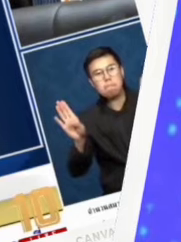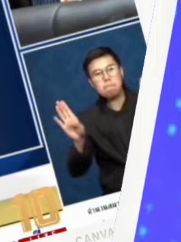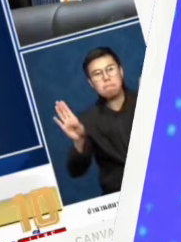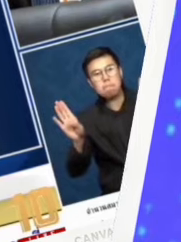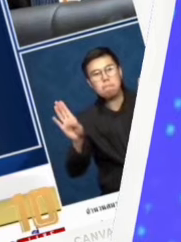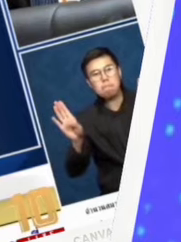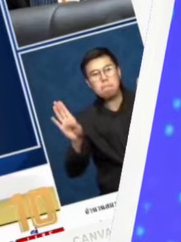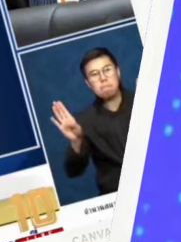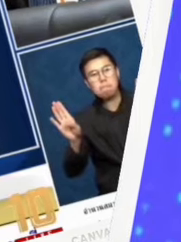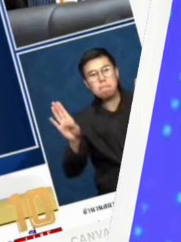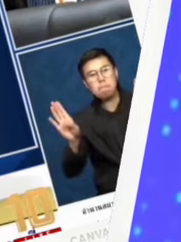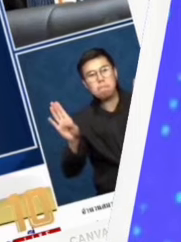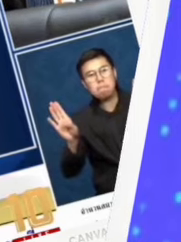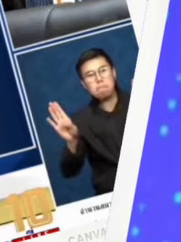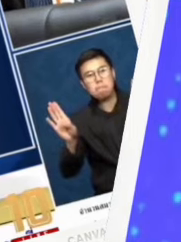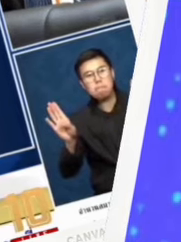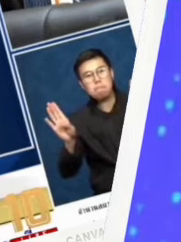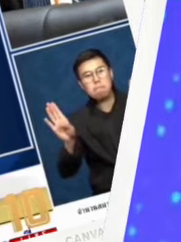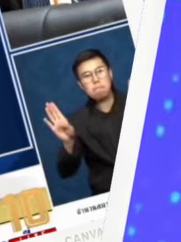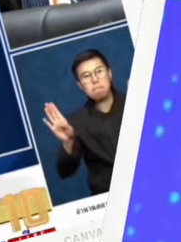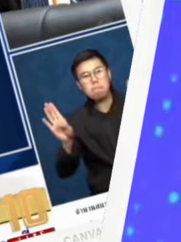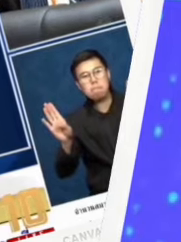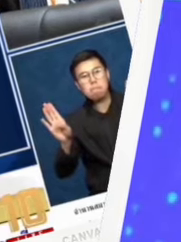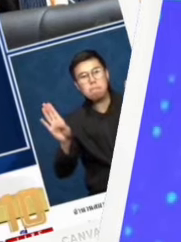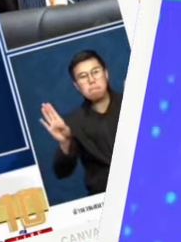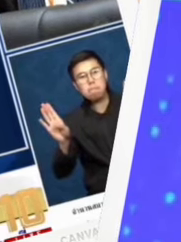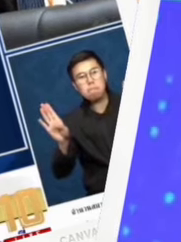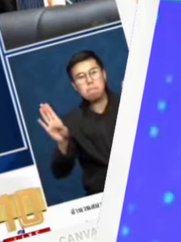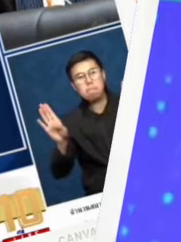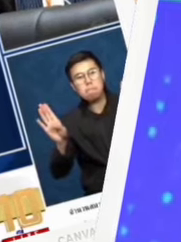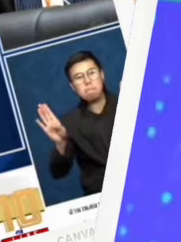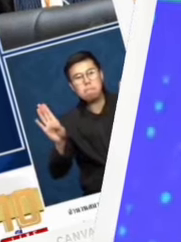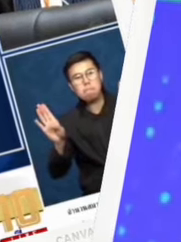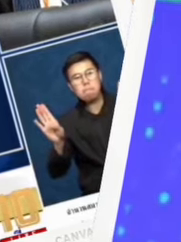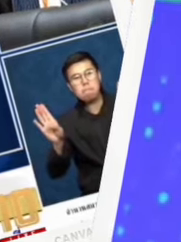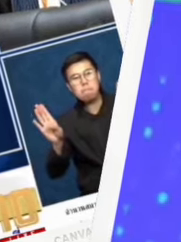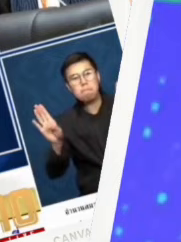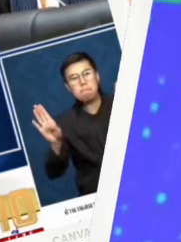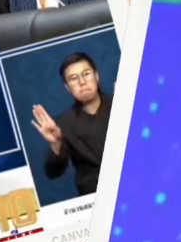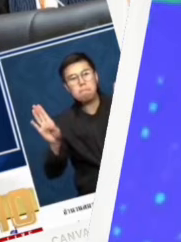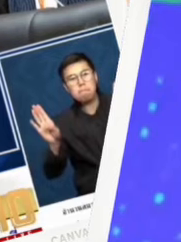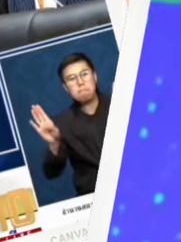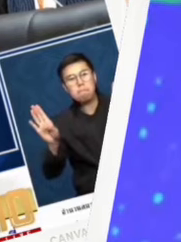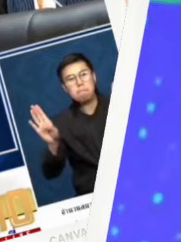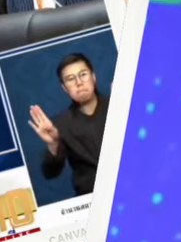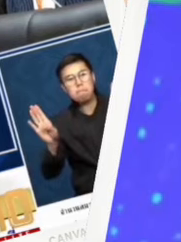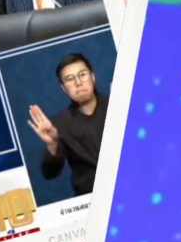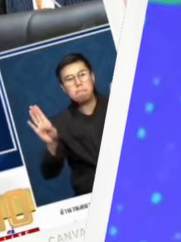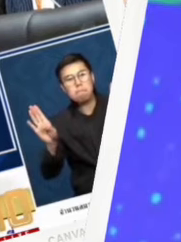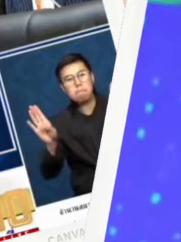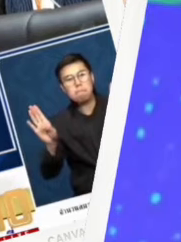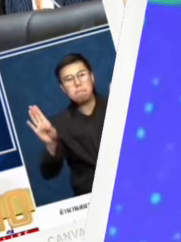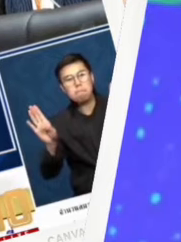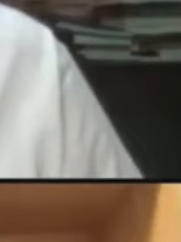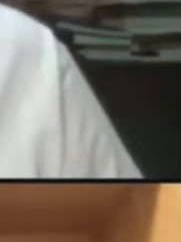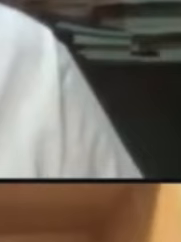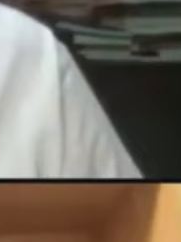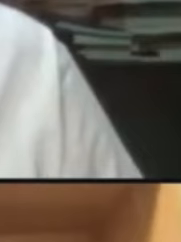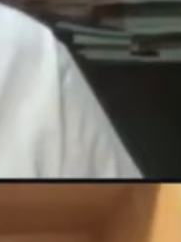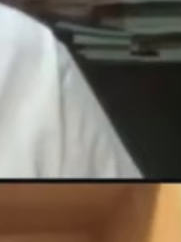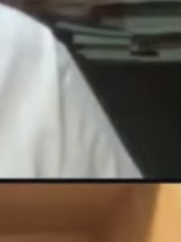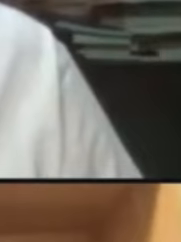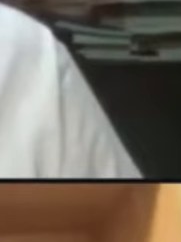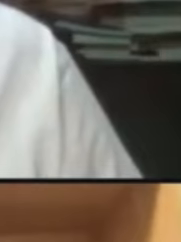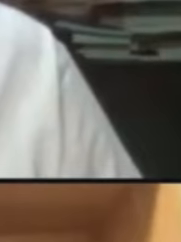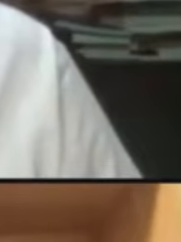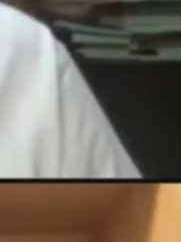วันหลงเรื่องทักษิณปิ๊กเชียงใหม่ไปฟังความเห็นของนักวิชาการมหาวิทยาลัยเชียง